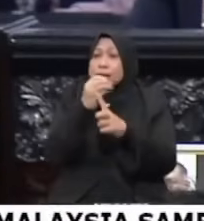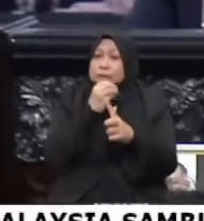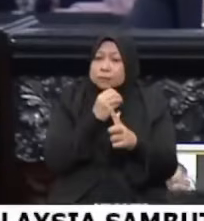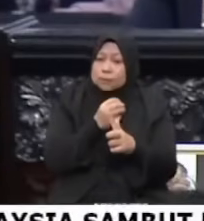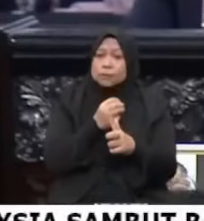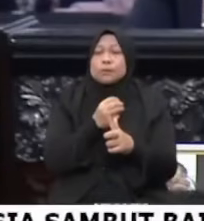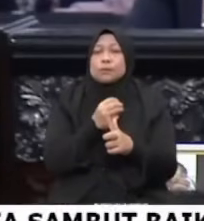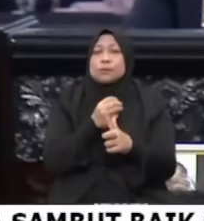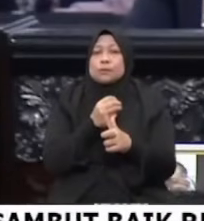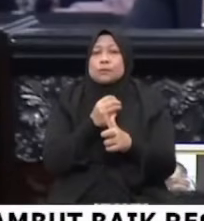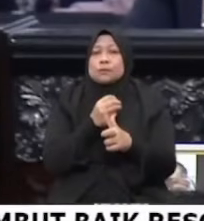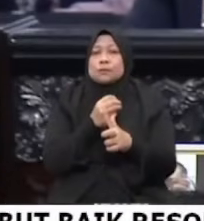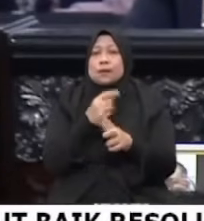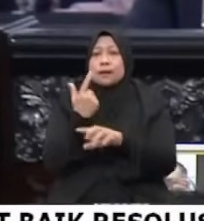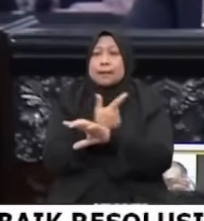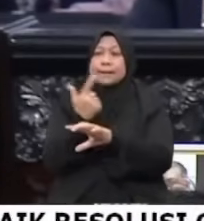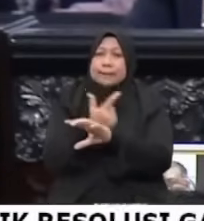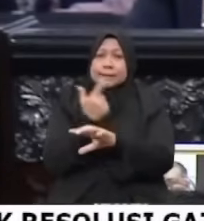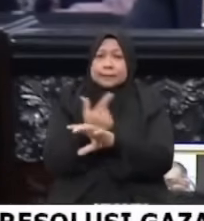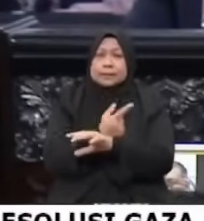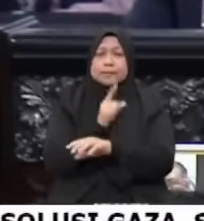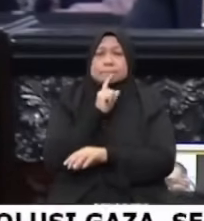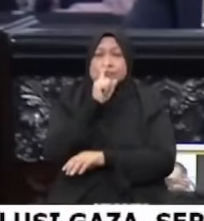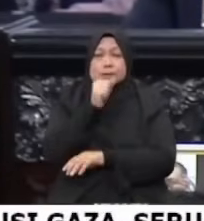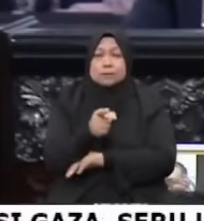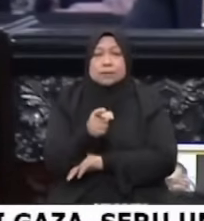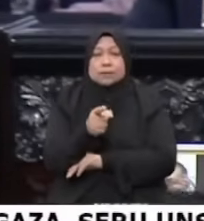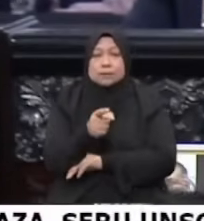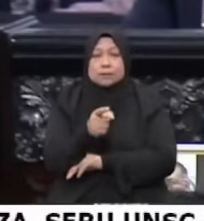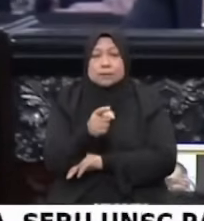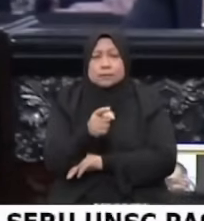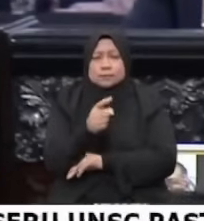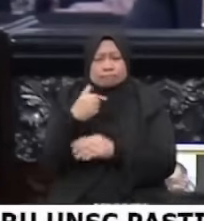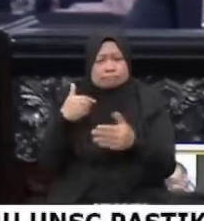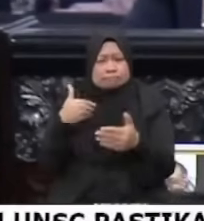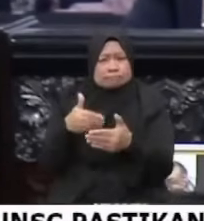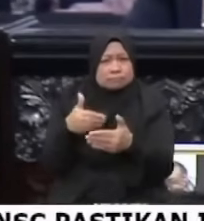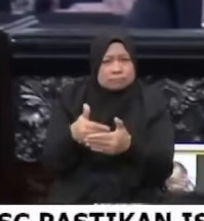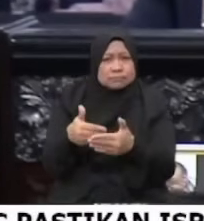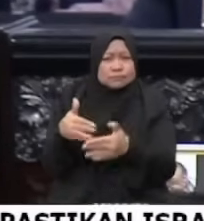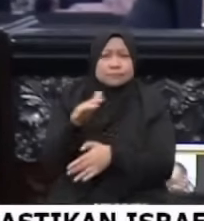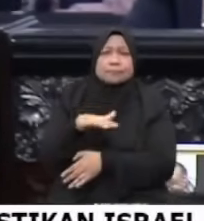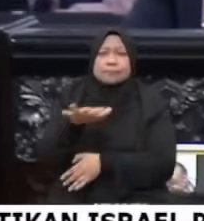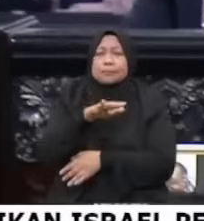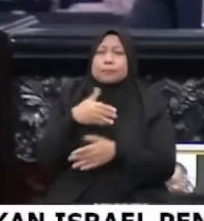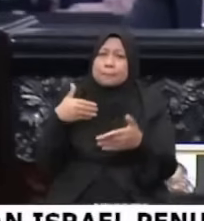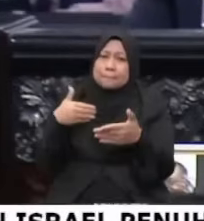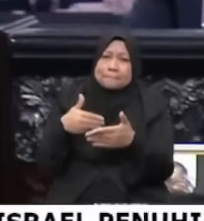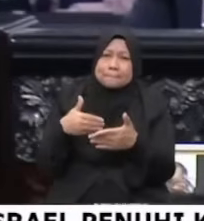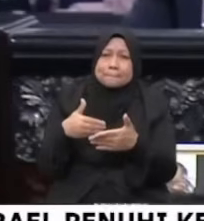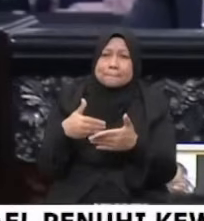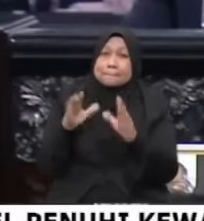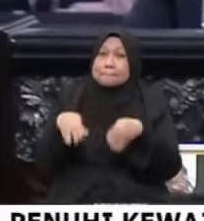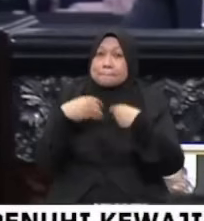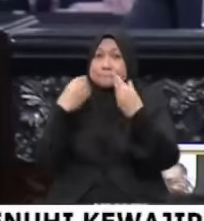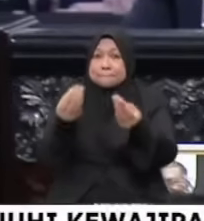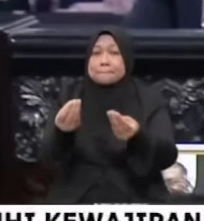ataupun apa ni latihan yang yang yang hampir ataupun apa ni